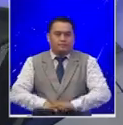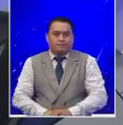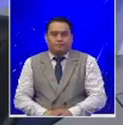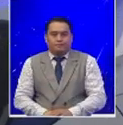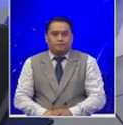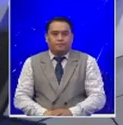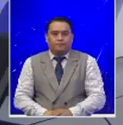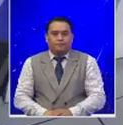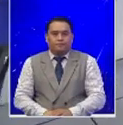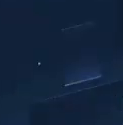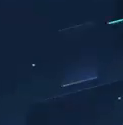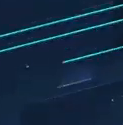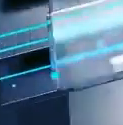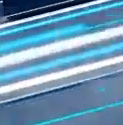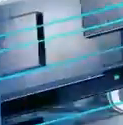важном.